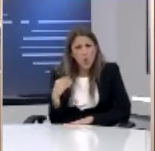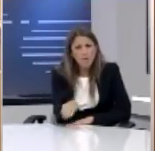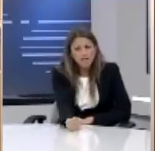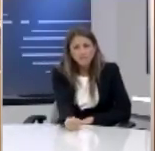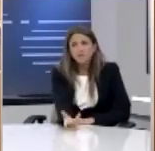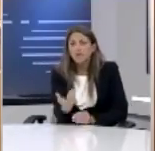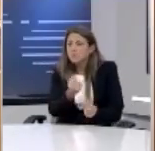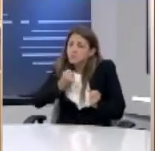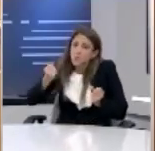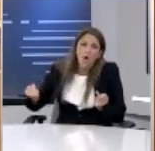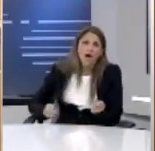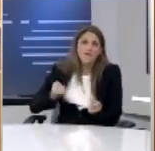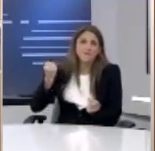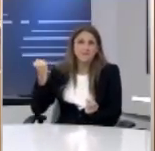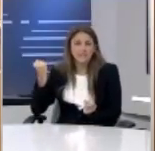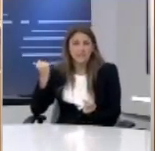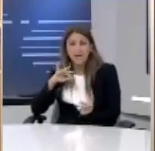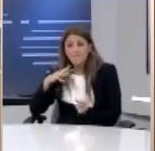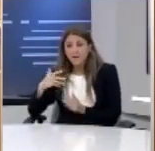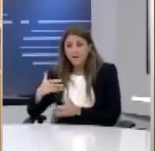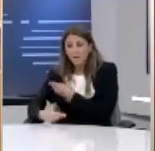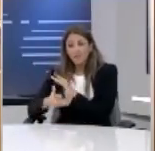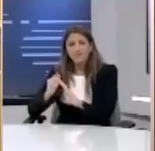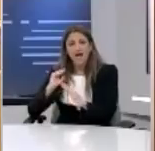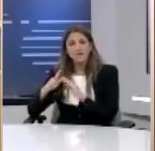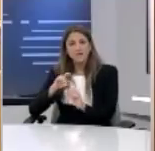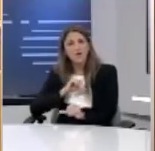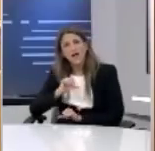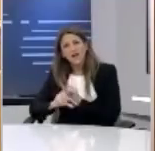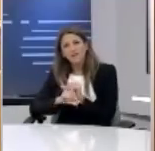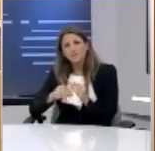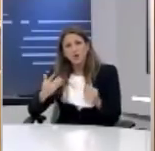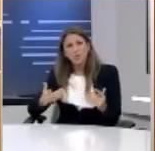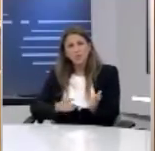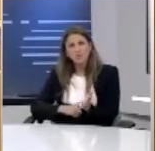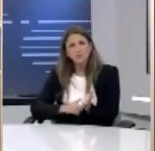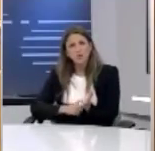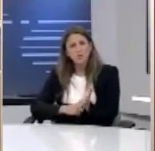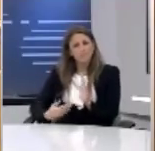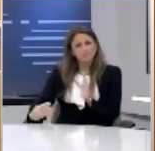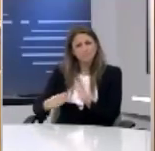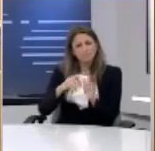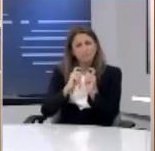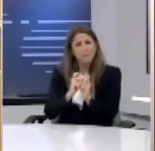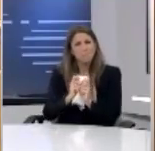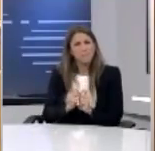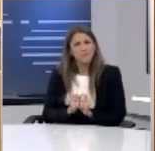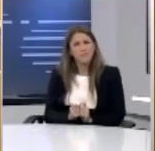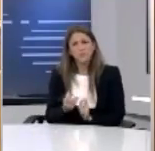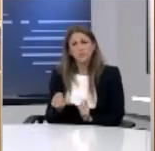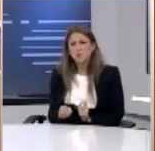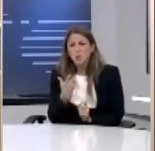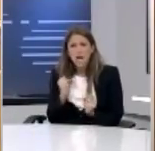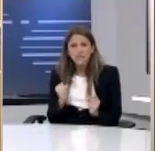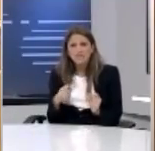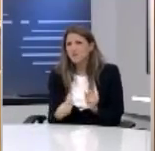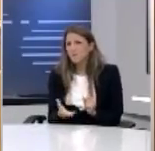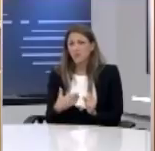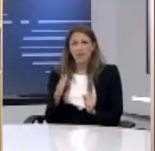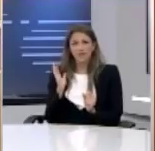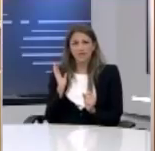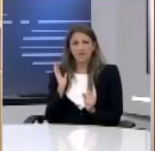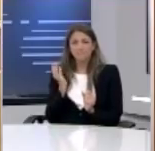αλλάζετε, νομοθετώντας την επίδοση με τον πιο επισφαλή τρόπο, μόνο με συστημένη επιστολή. Αυτό που